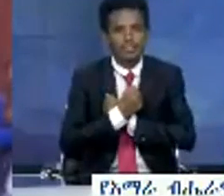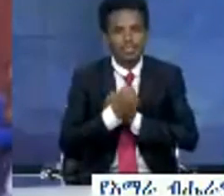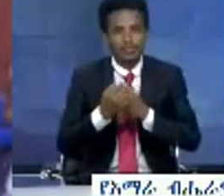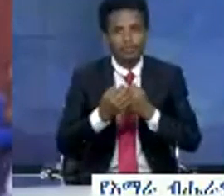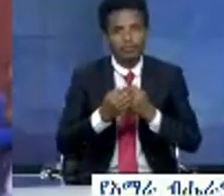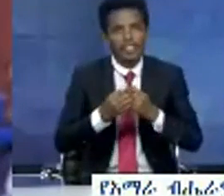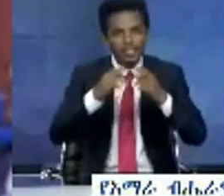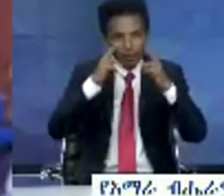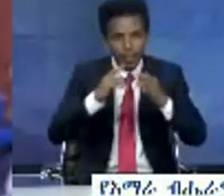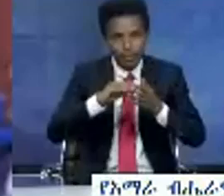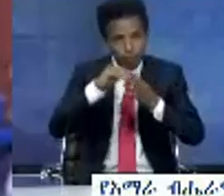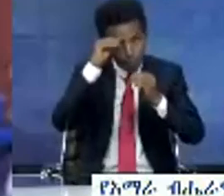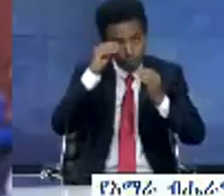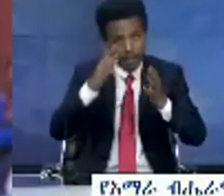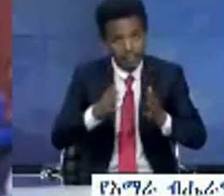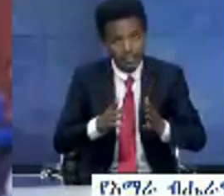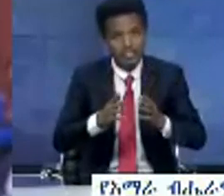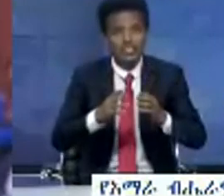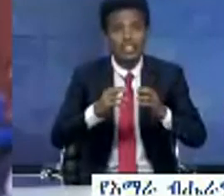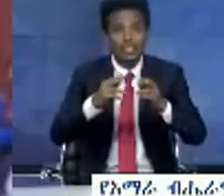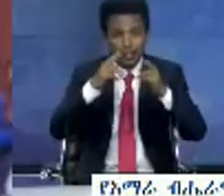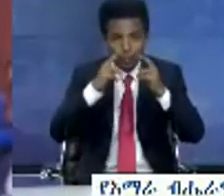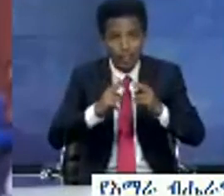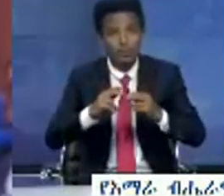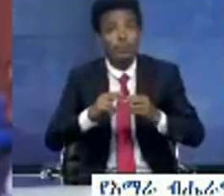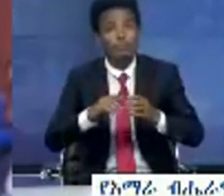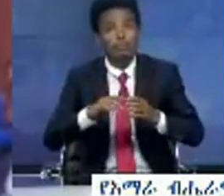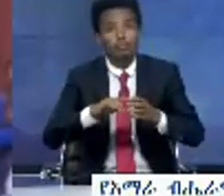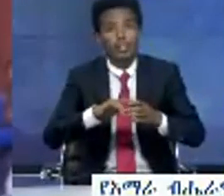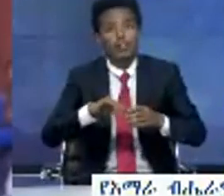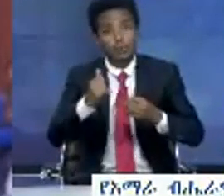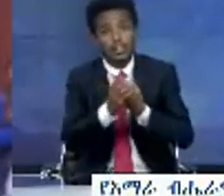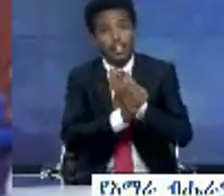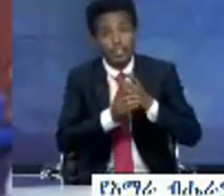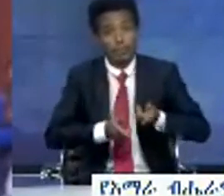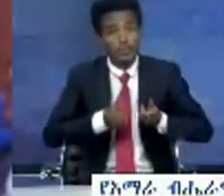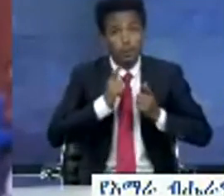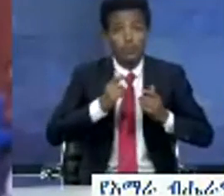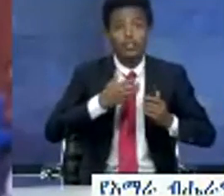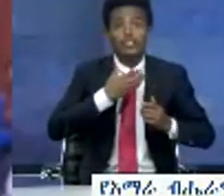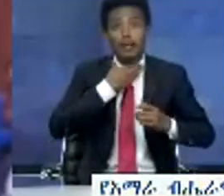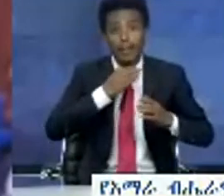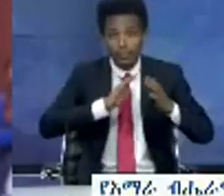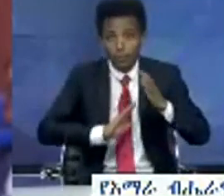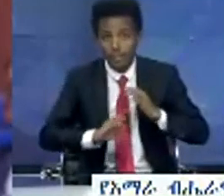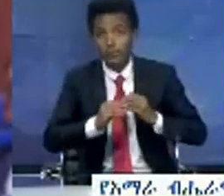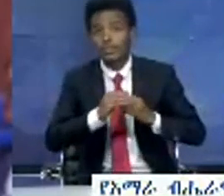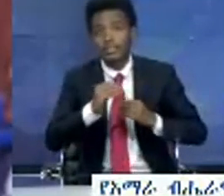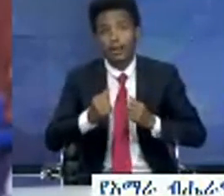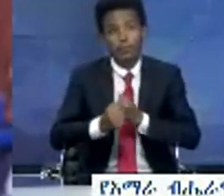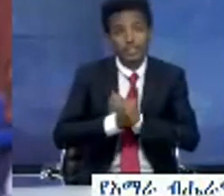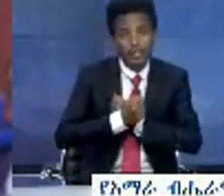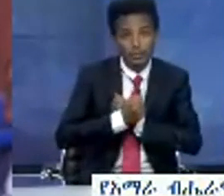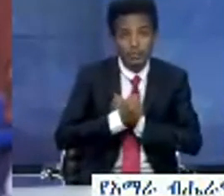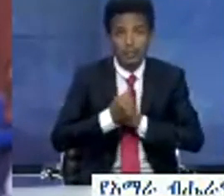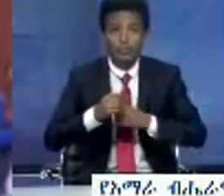የተከበራችሁ ምሁራን፣ የተከበራችሁ በውጭ ሀገራት የምትኖሩ የአማራ ተወላጆችና ወዳጆች፣ የተከበራችሁ